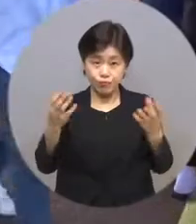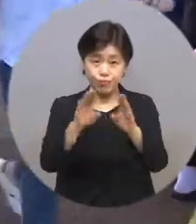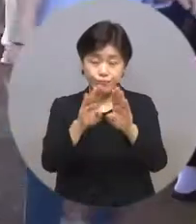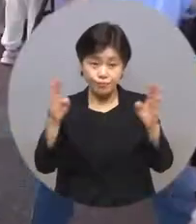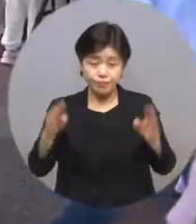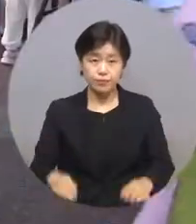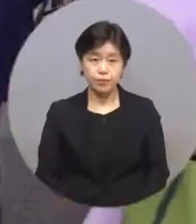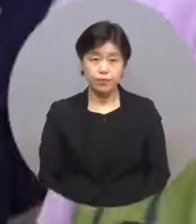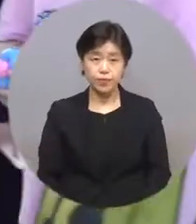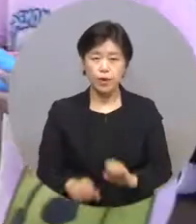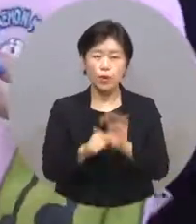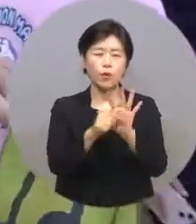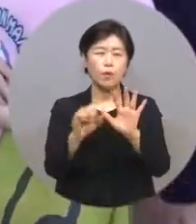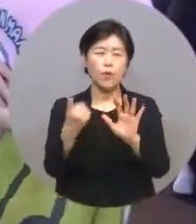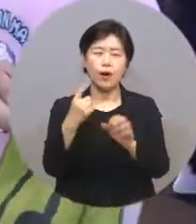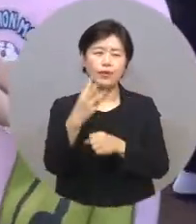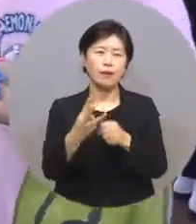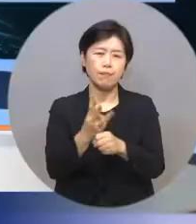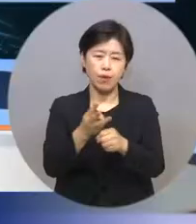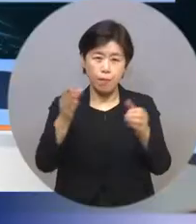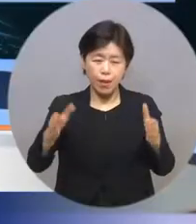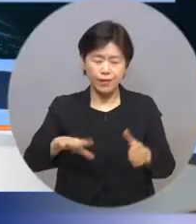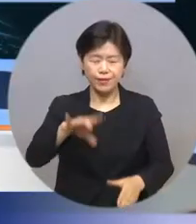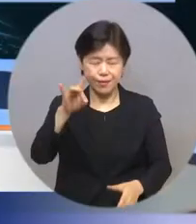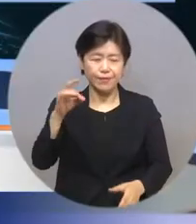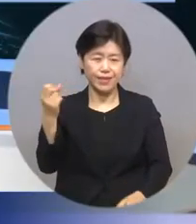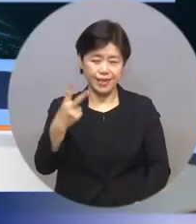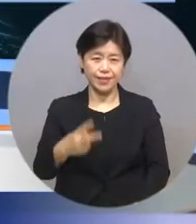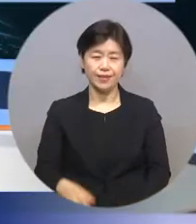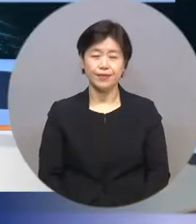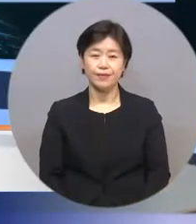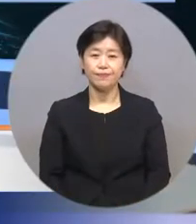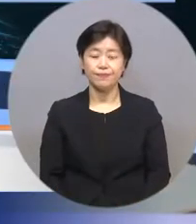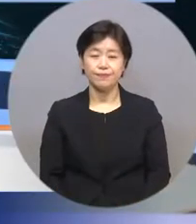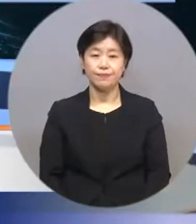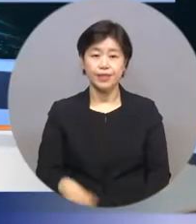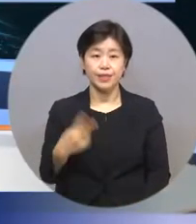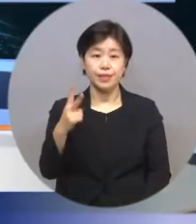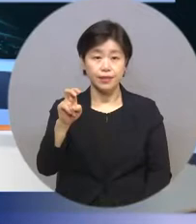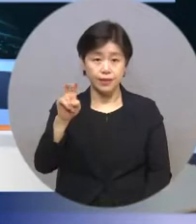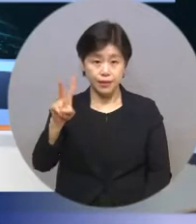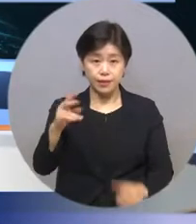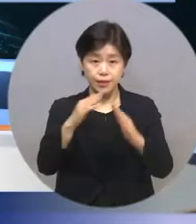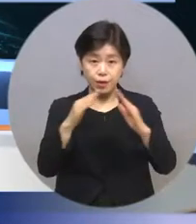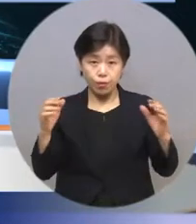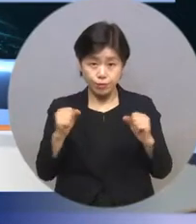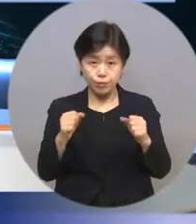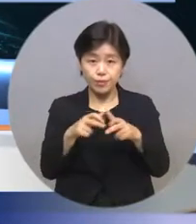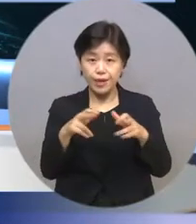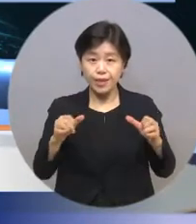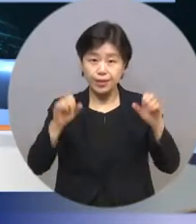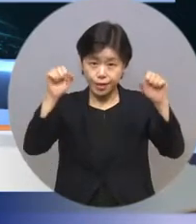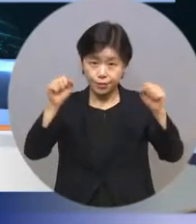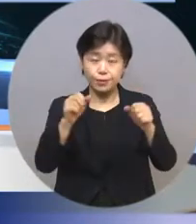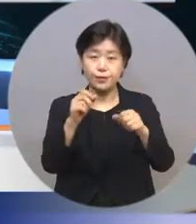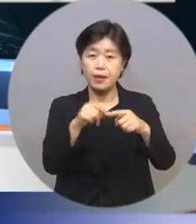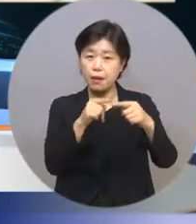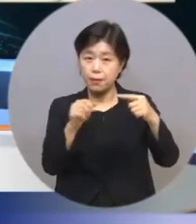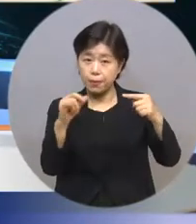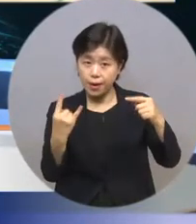인해 3년 만에 오프라인으로 진행됐습니다 2022 전라북도 장애인체육대회가 문화와